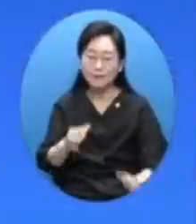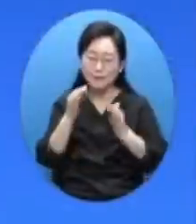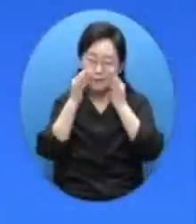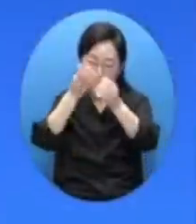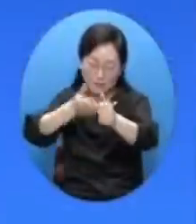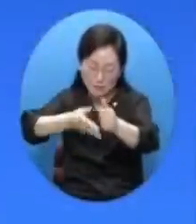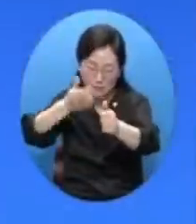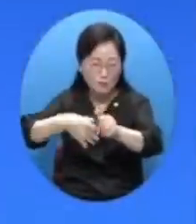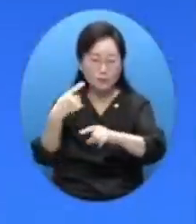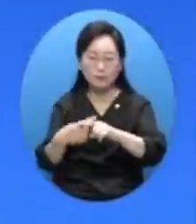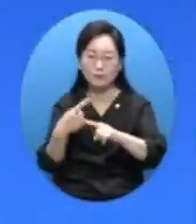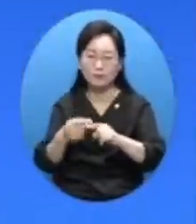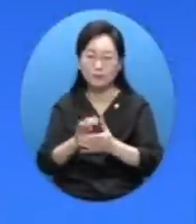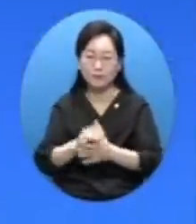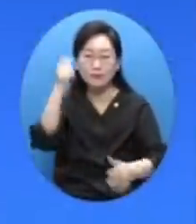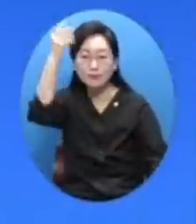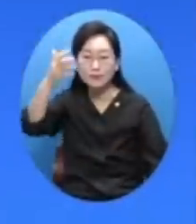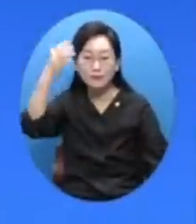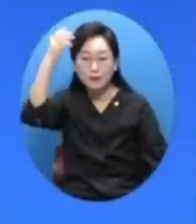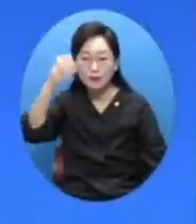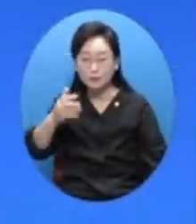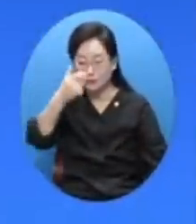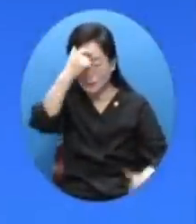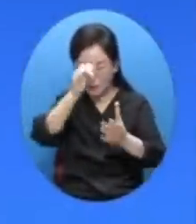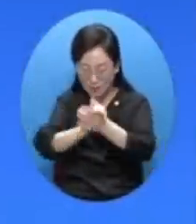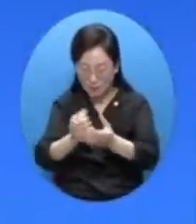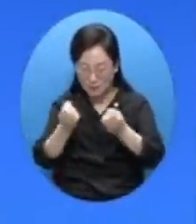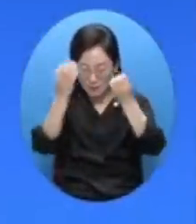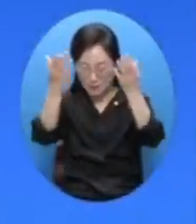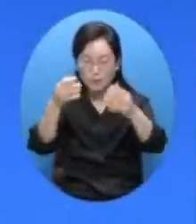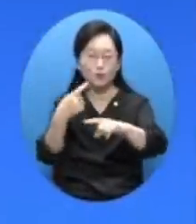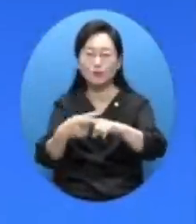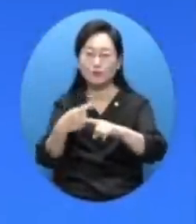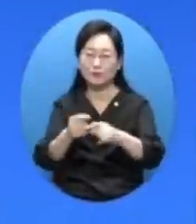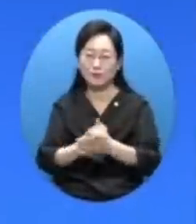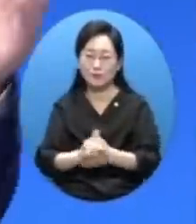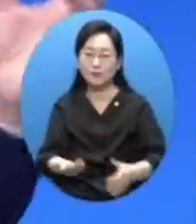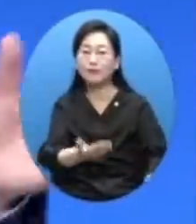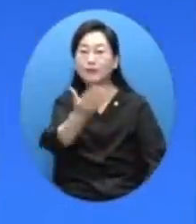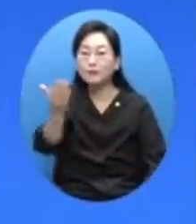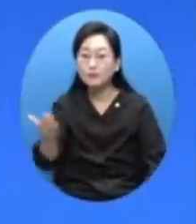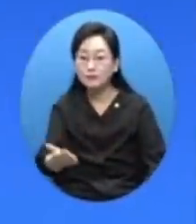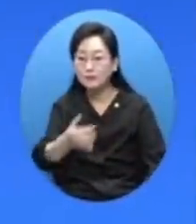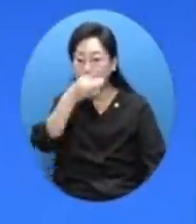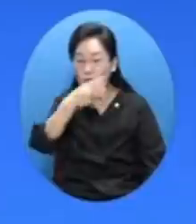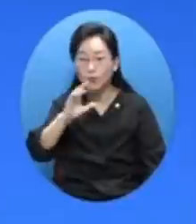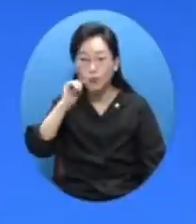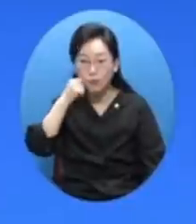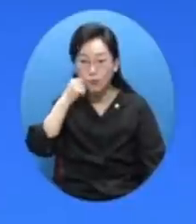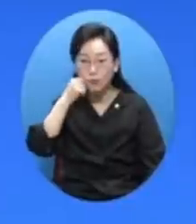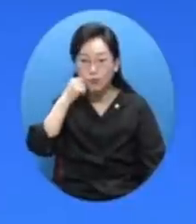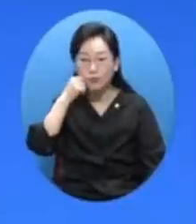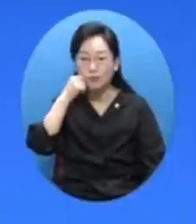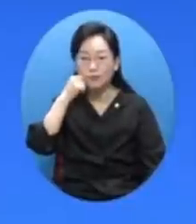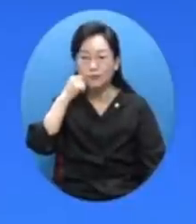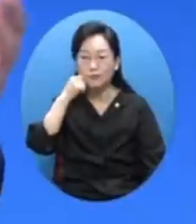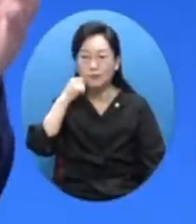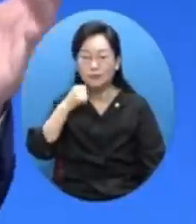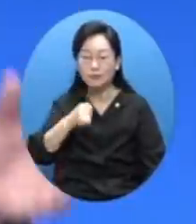것입니다 영적인 제사인 것입니다 여러분 힘들고 어려울 때